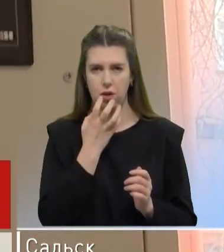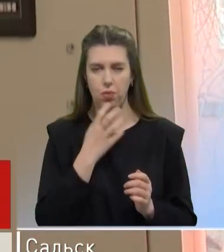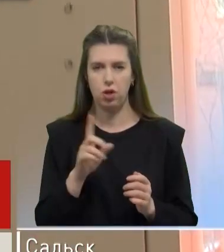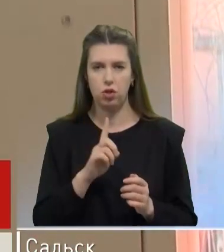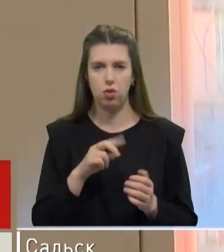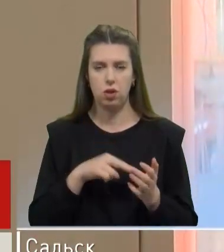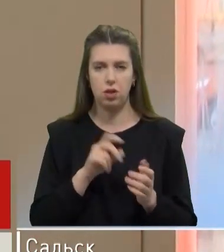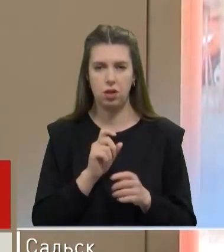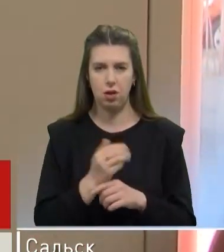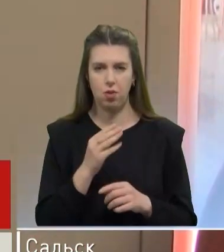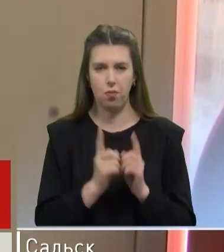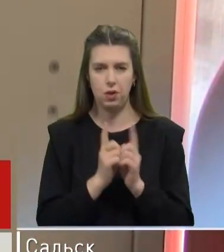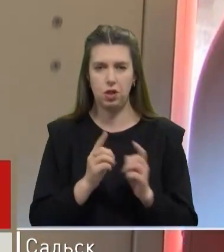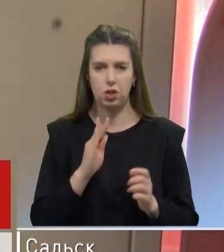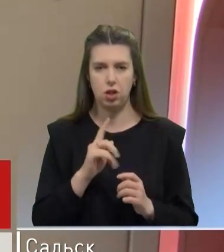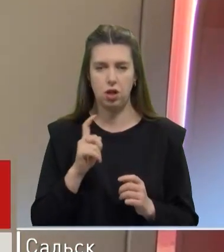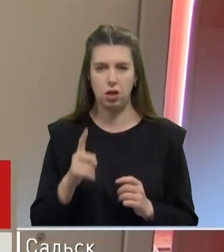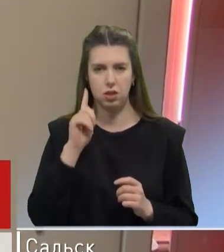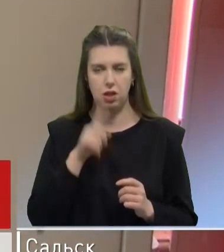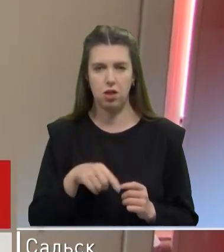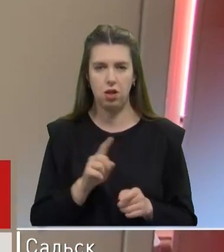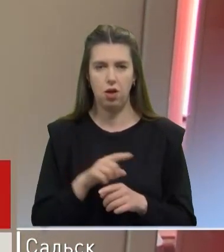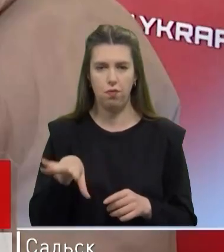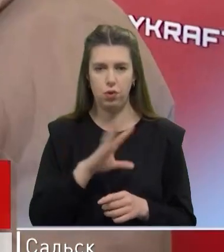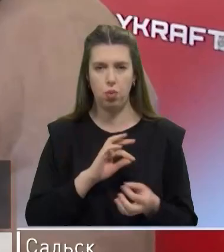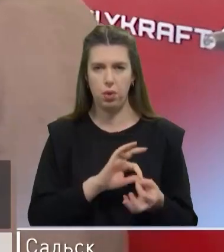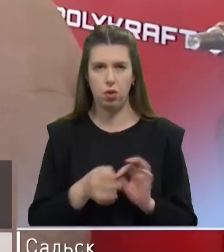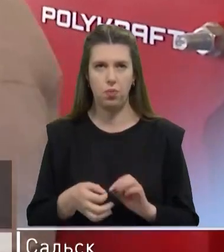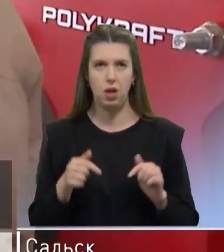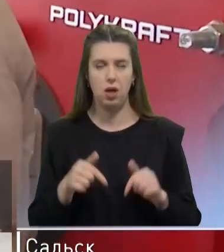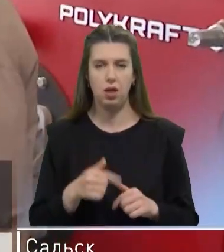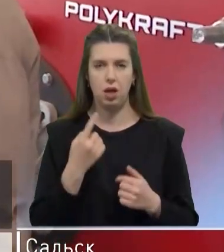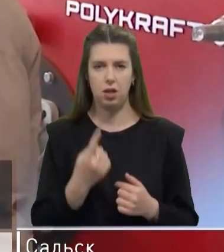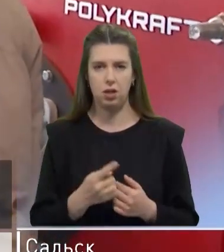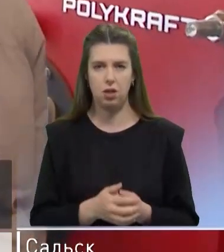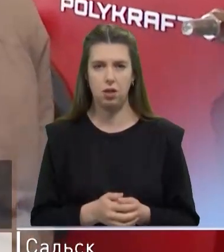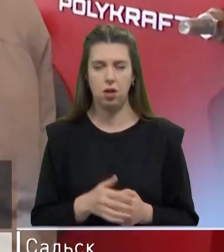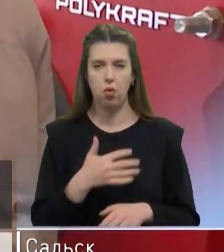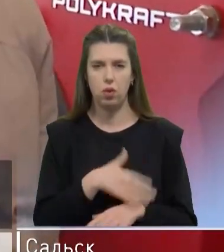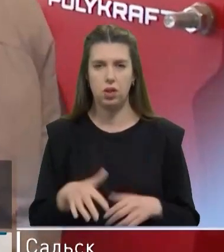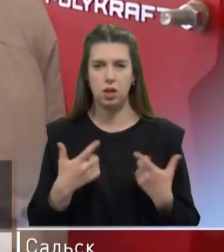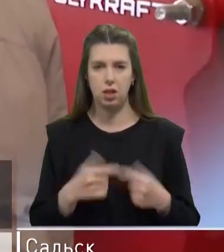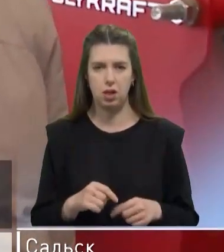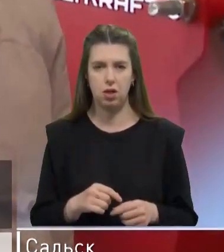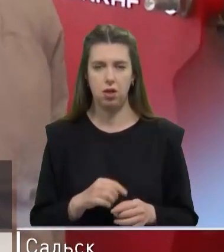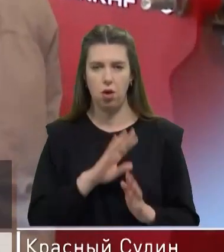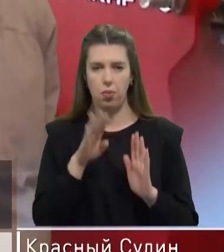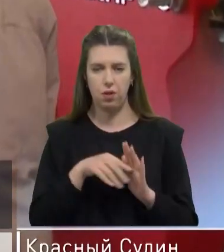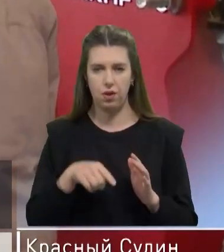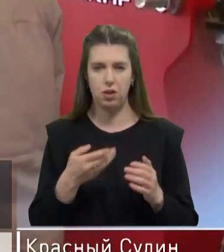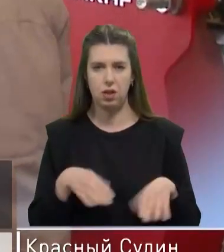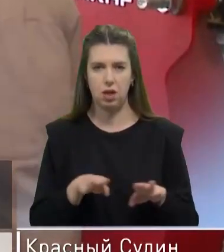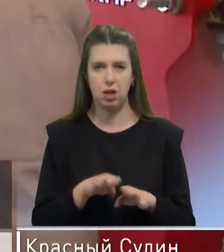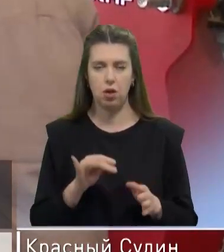Что стоит за словами «модернизация ЖКХ», она знает не понаслышке. Это один из адресов, где мы подвальную котельную закрыли